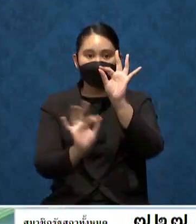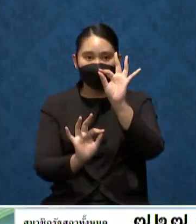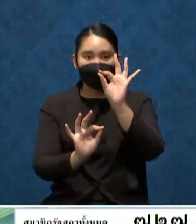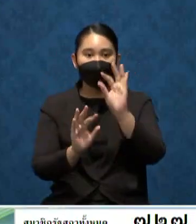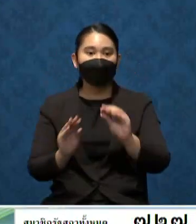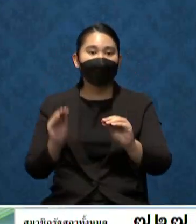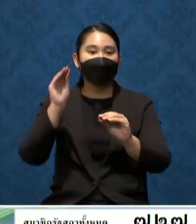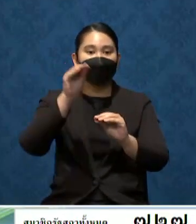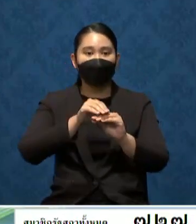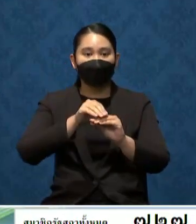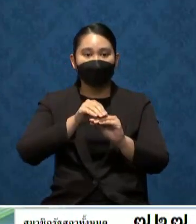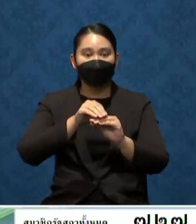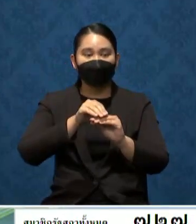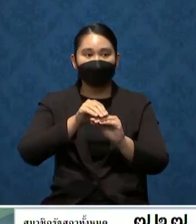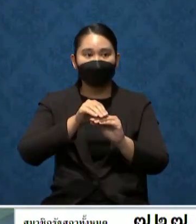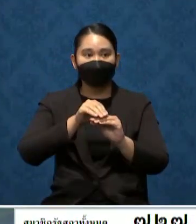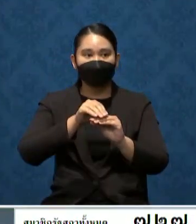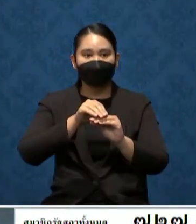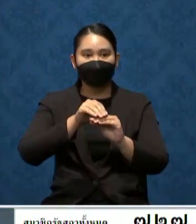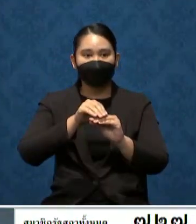มาตรา